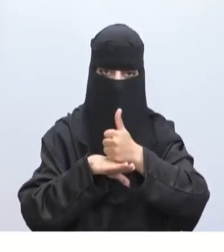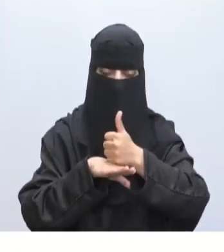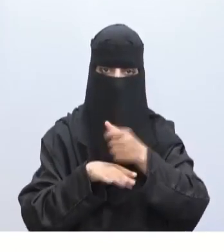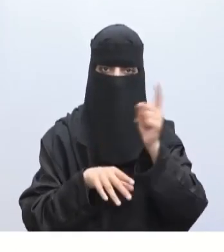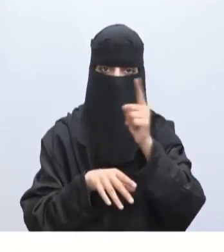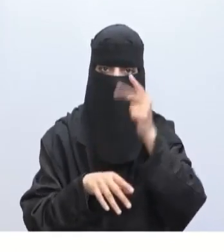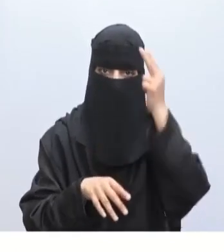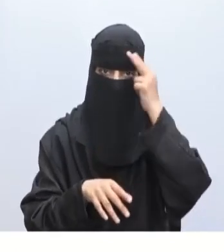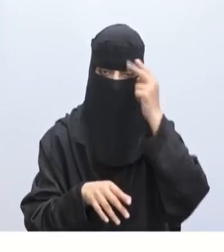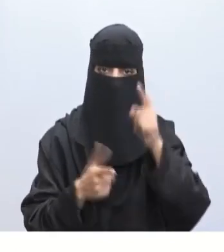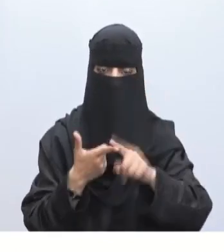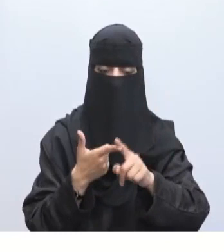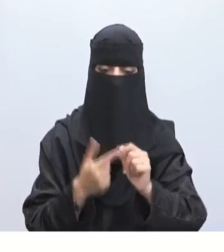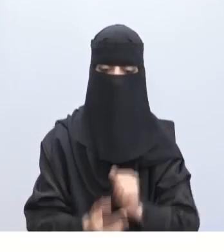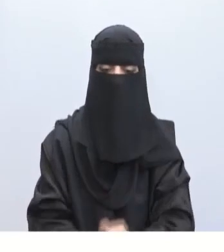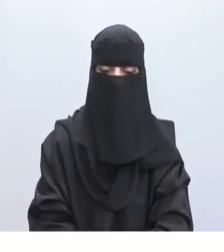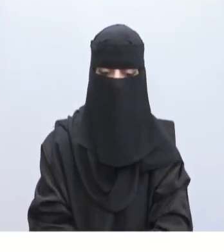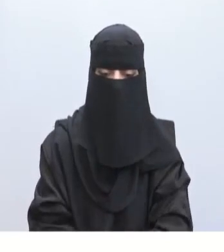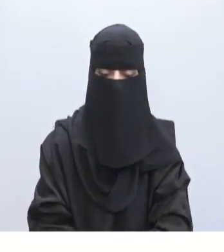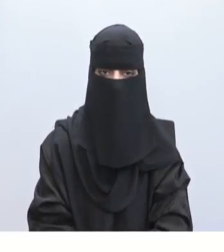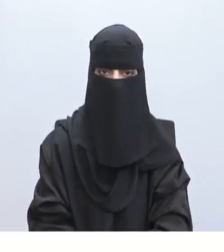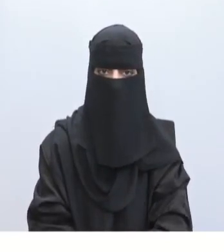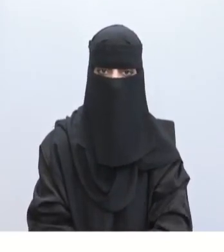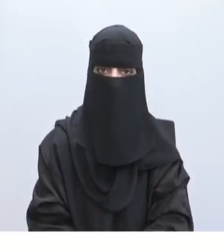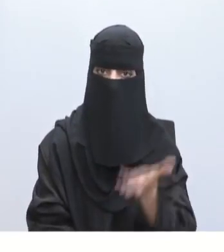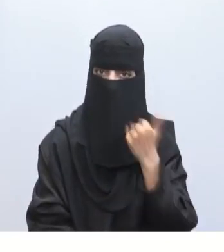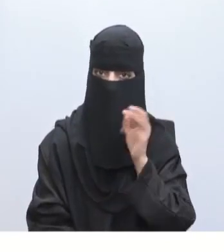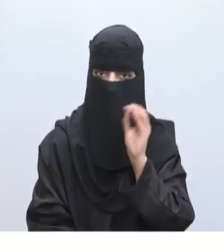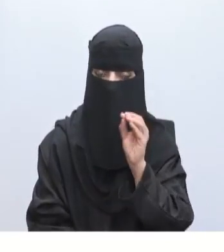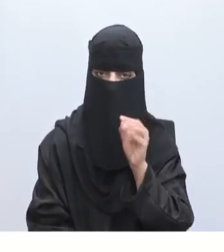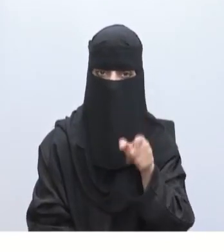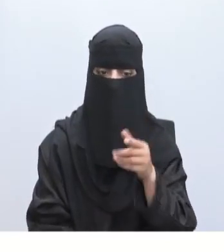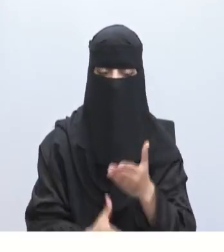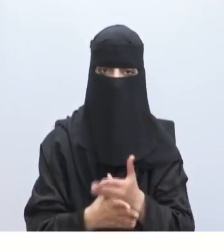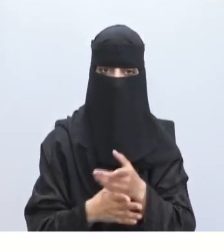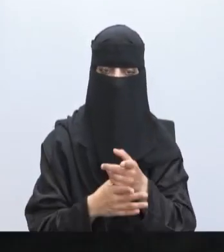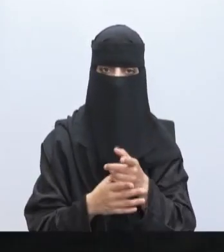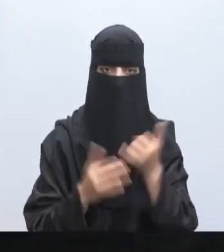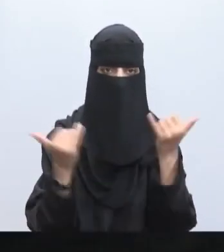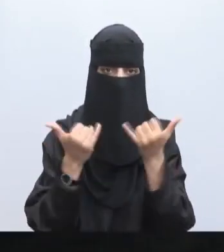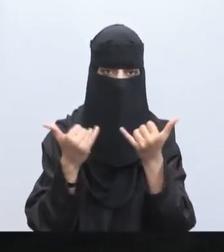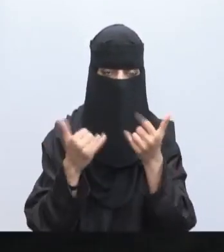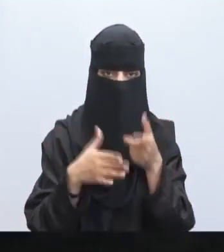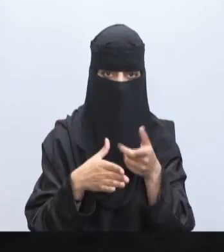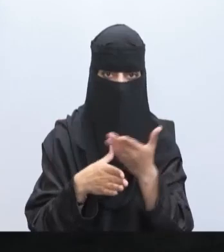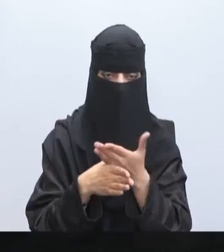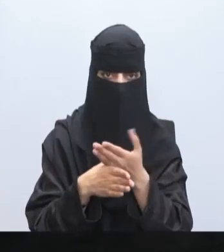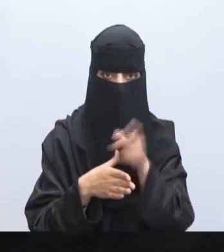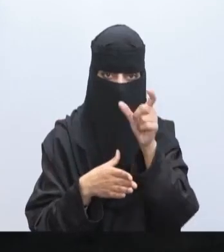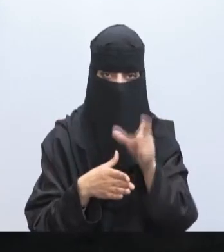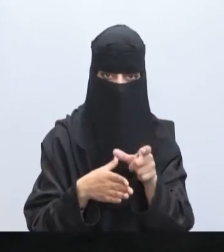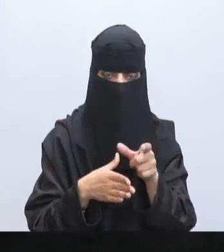السعوديه الثانيه ابنائي كما ذكرت لكم ان هذه الظروف